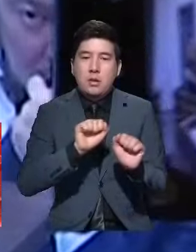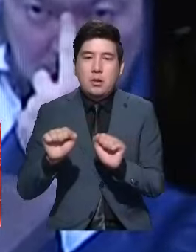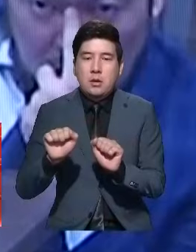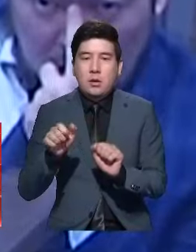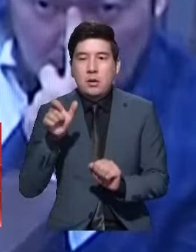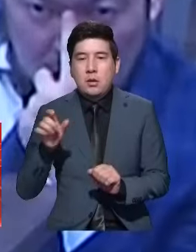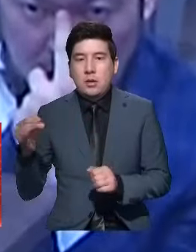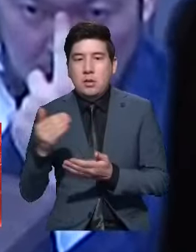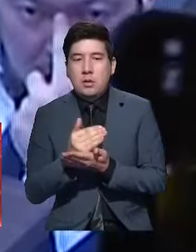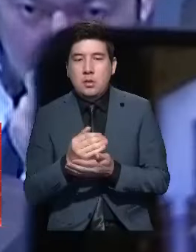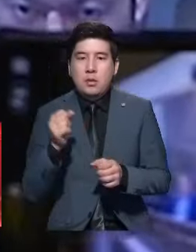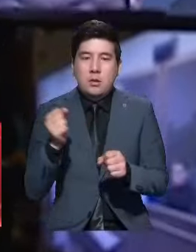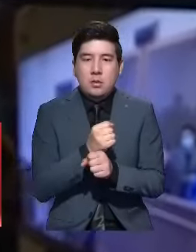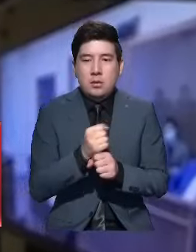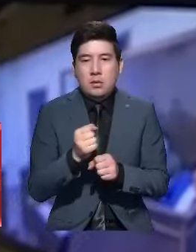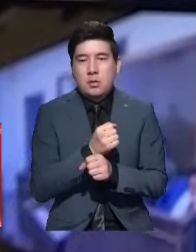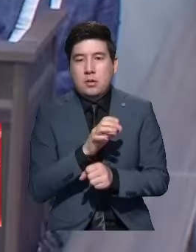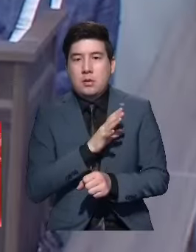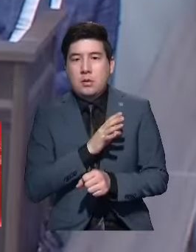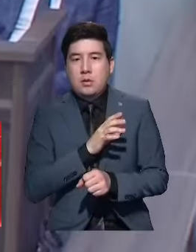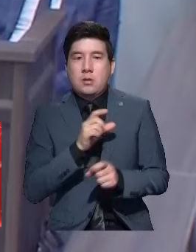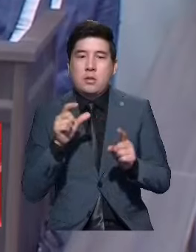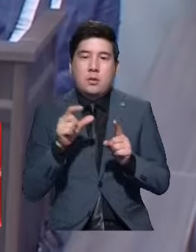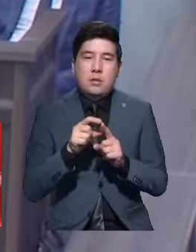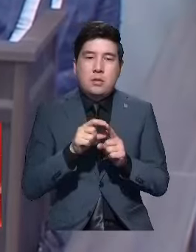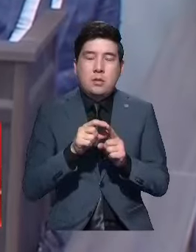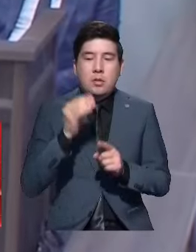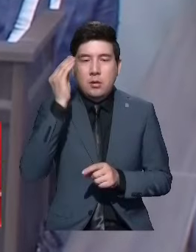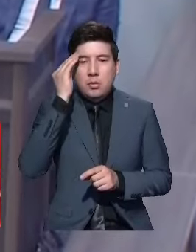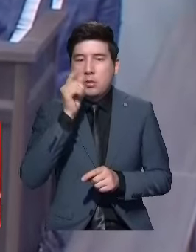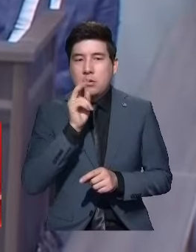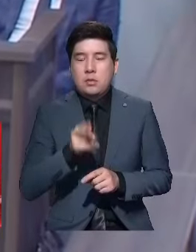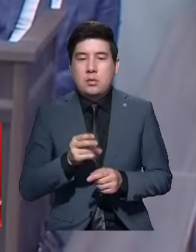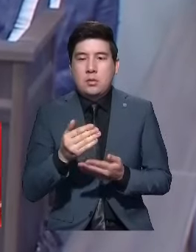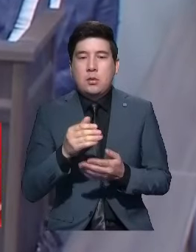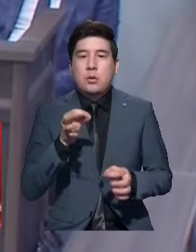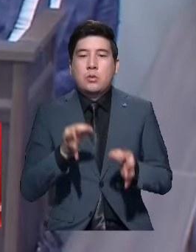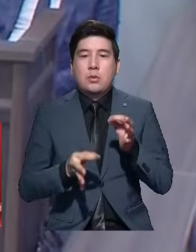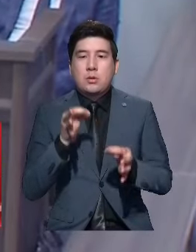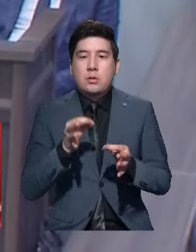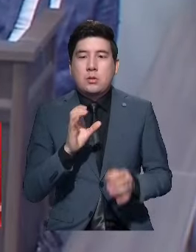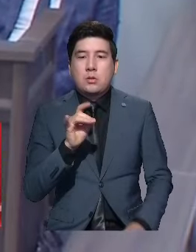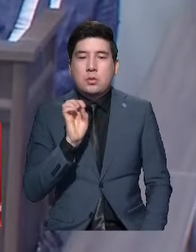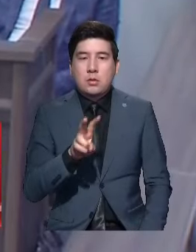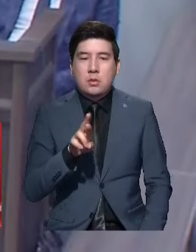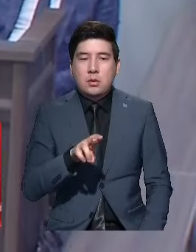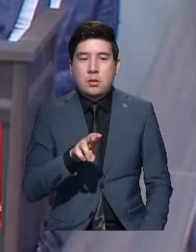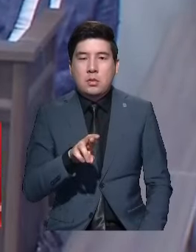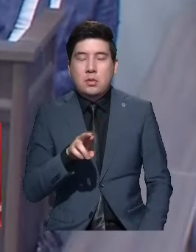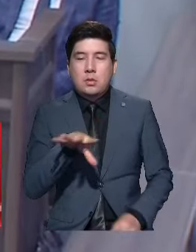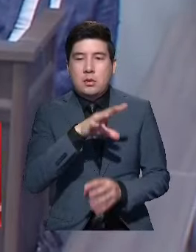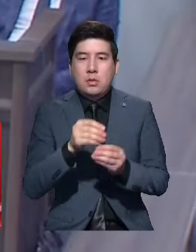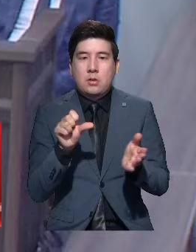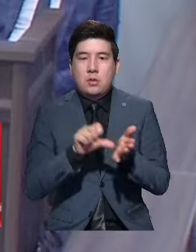марқұмға абайсызда қол көтерді деген сөзі ақылға қонбайды дейді. Ал судья Бишімбаевтың сотқа алқа билер қатыссын деген